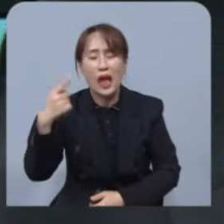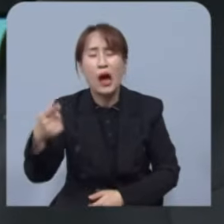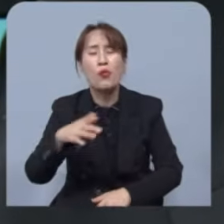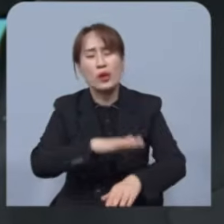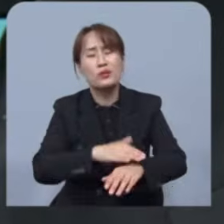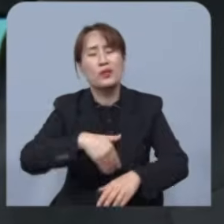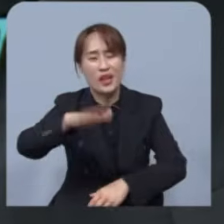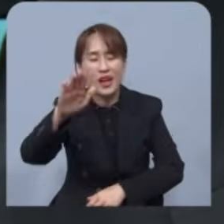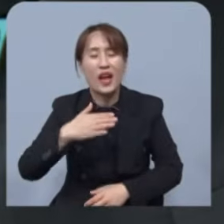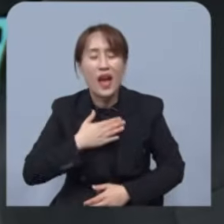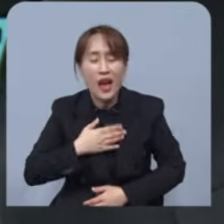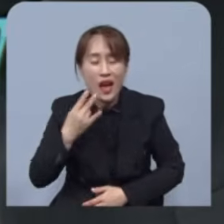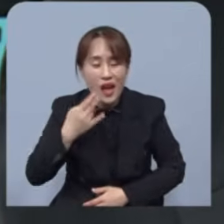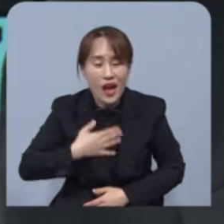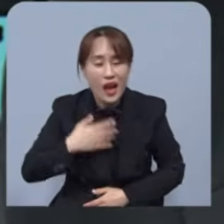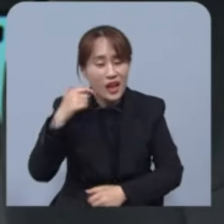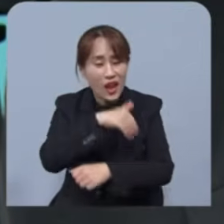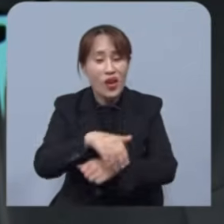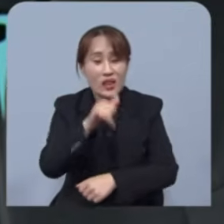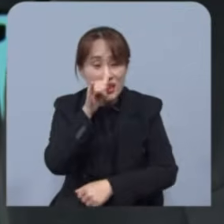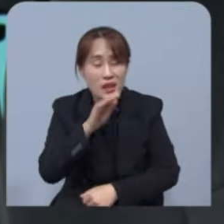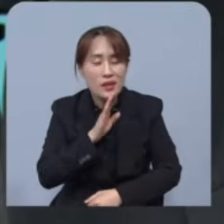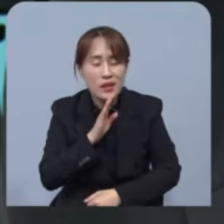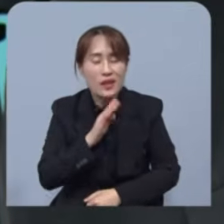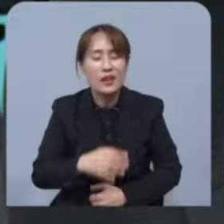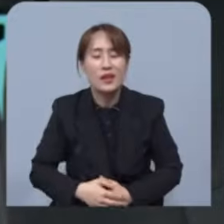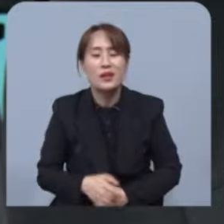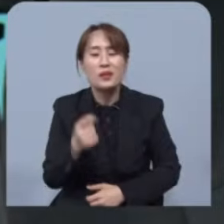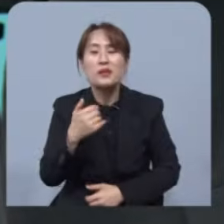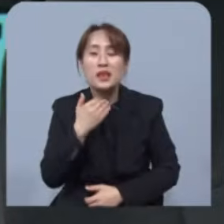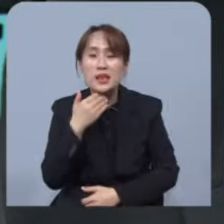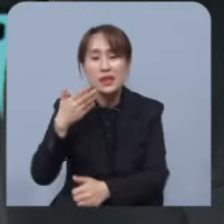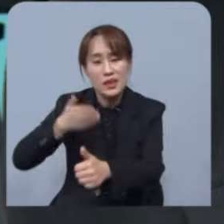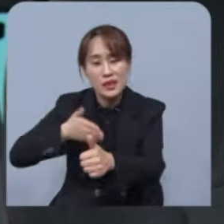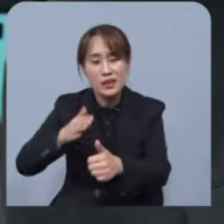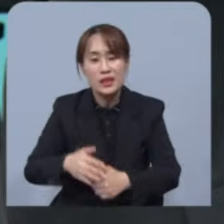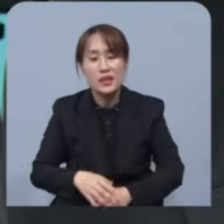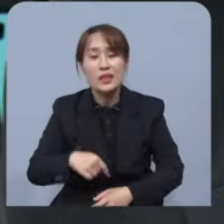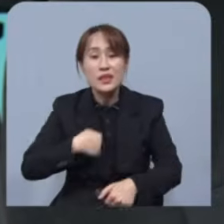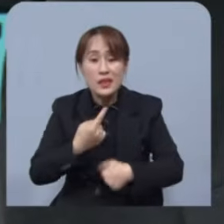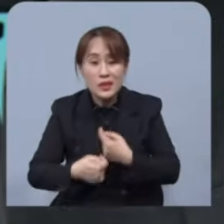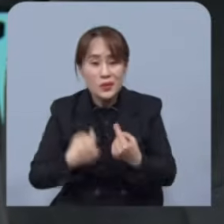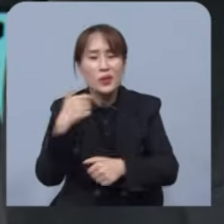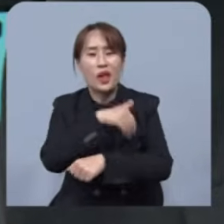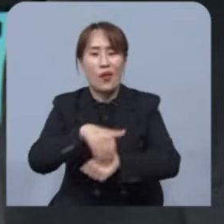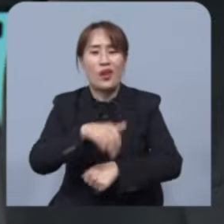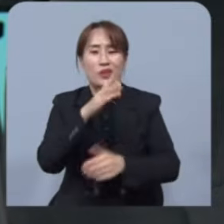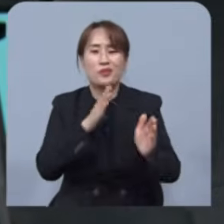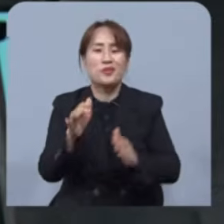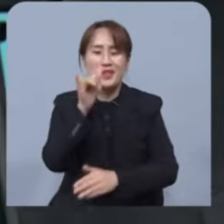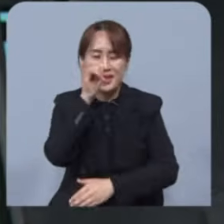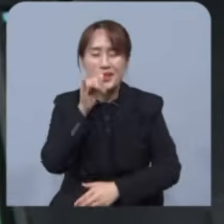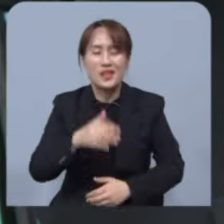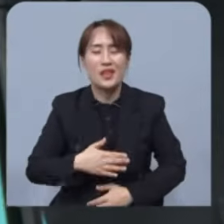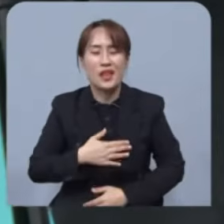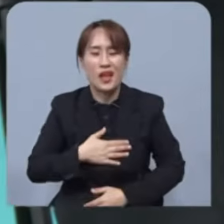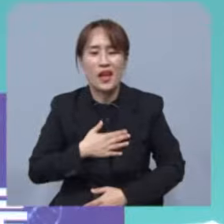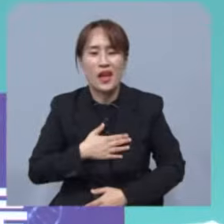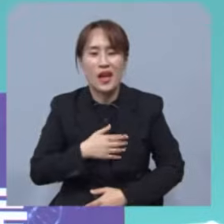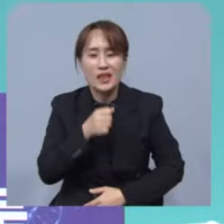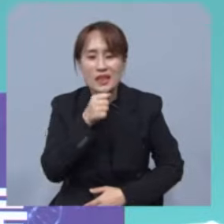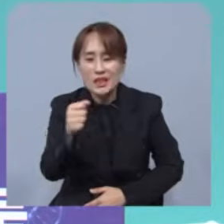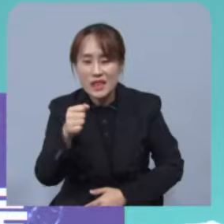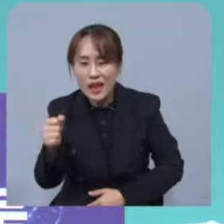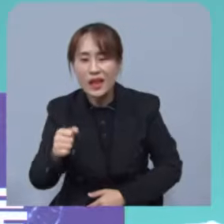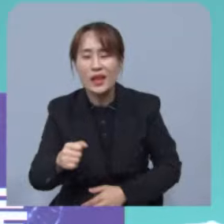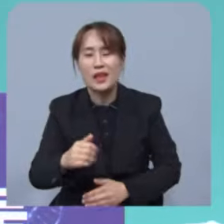왼쪽에 가겠습니다. 아, 뭐 나름의 계획이 있었던 거예요? 예. 조금만 기다리세요. 나름의 계획이 있었습니다. 예. 나름의 진행 노하우가.